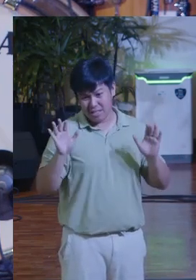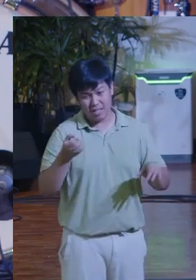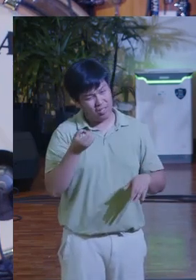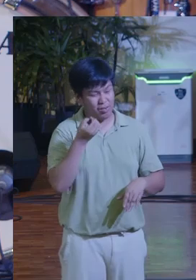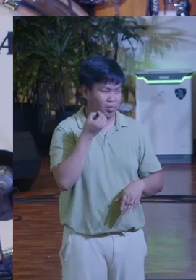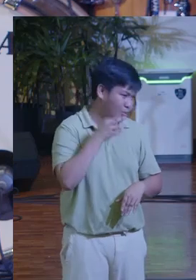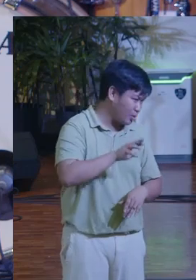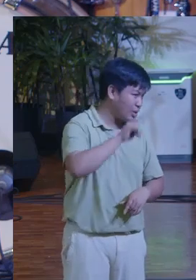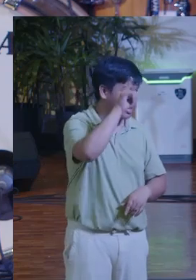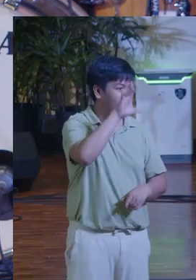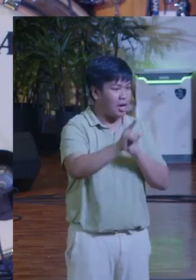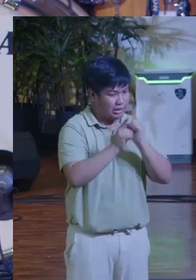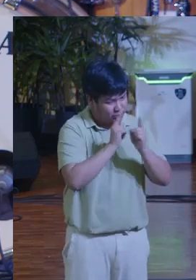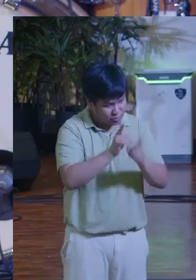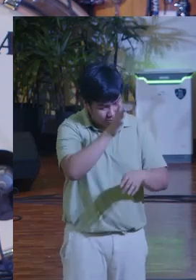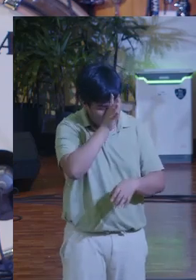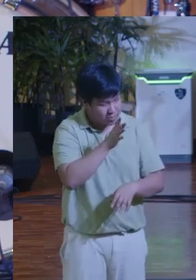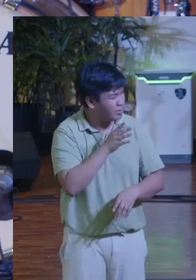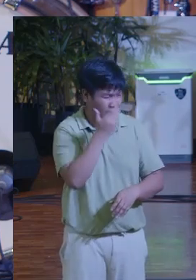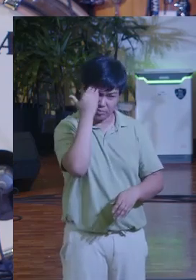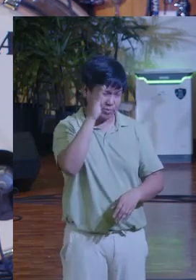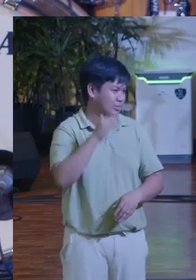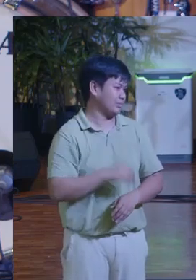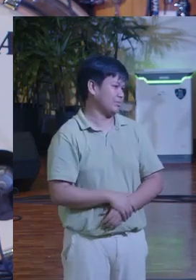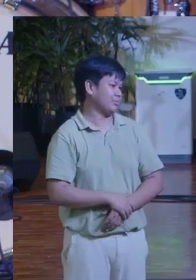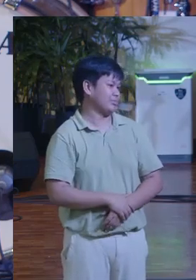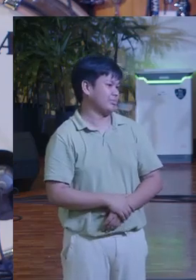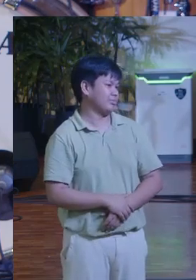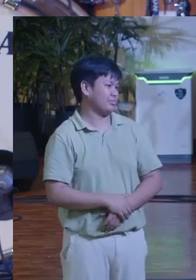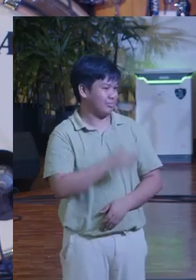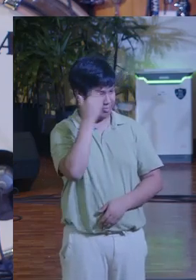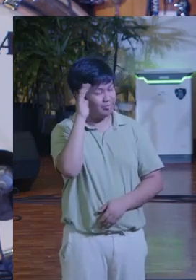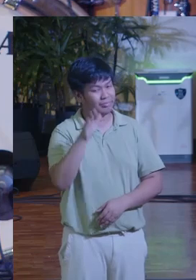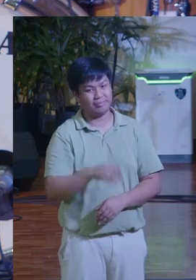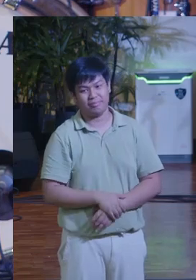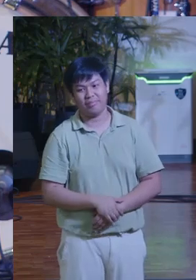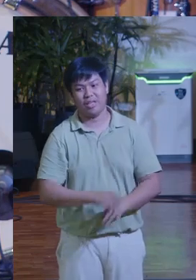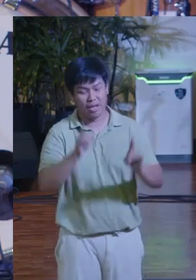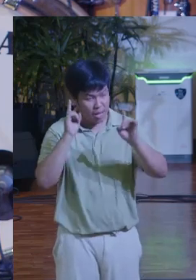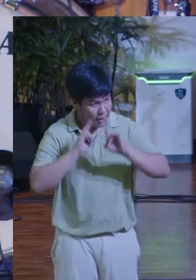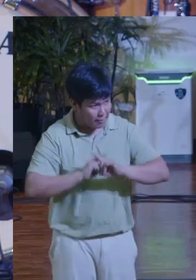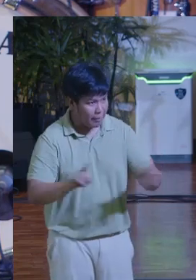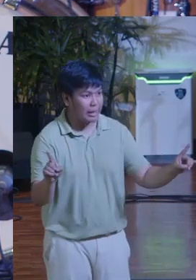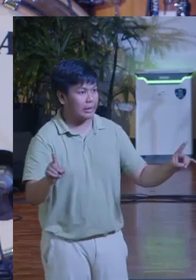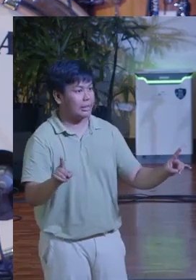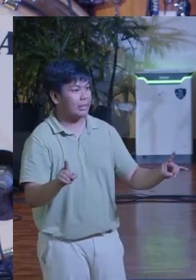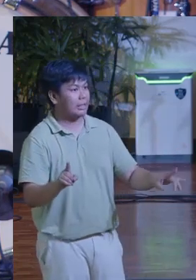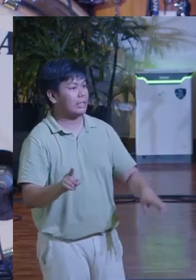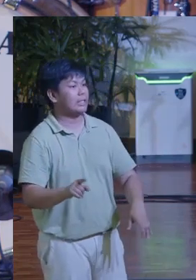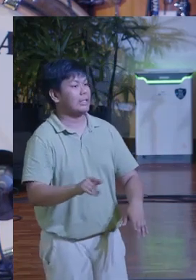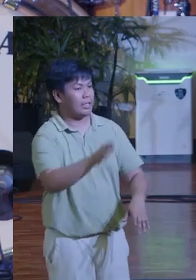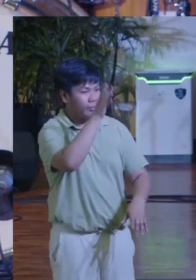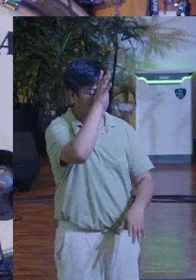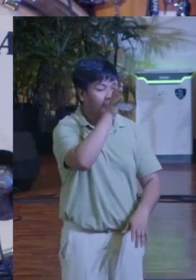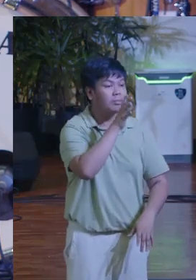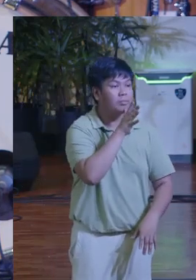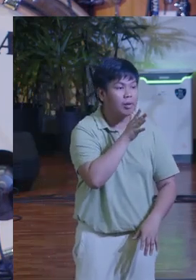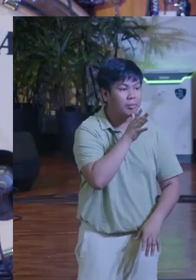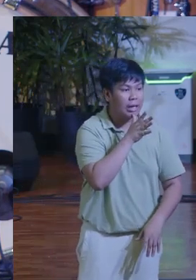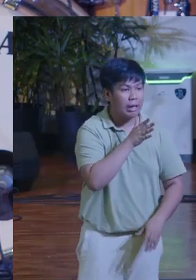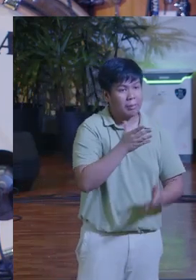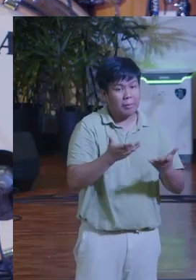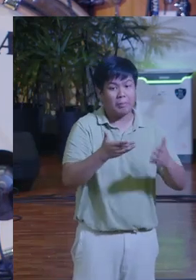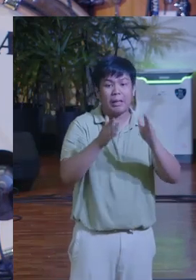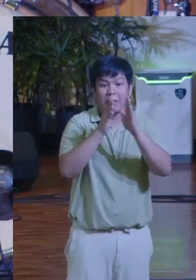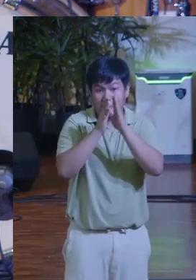ang Diyos kay Amram at kay Jochebed, sila ay sumunod pa rin ayon sa